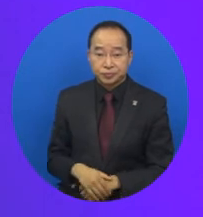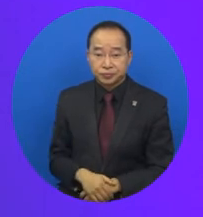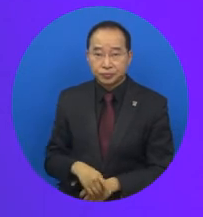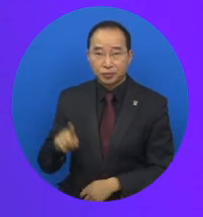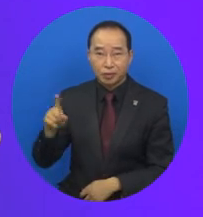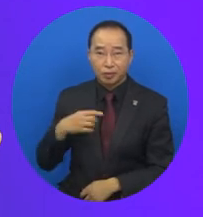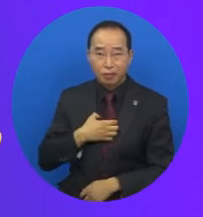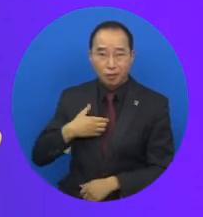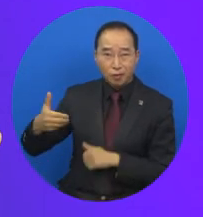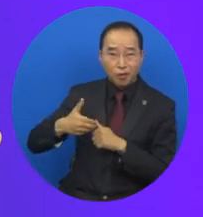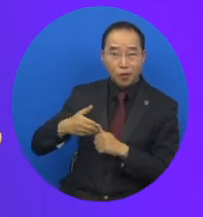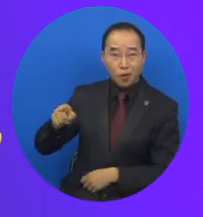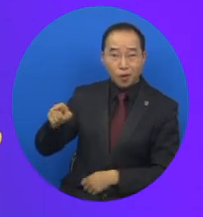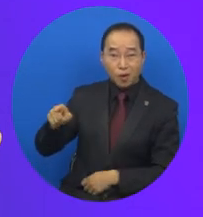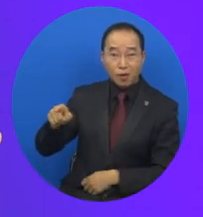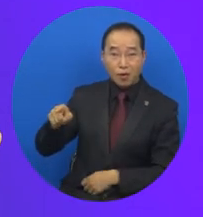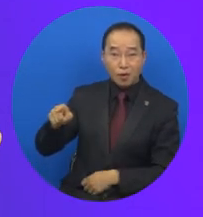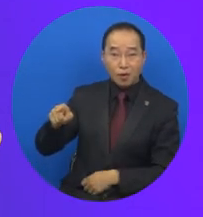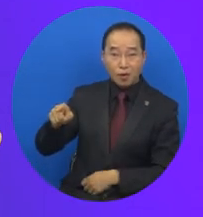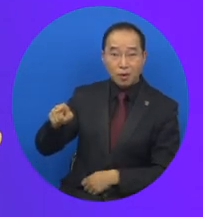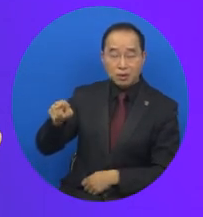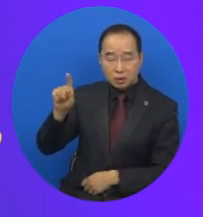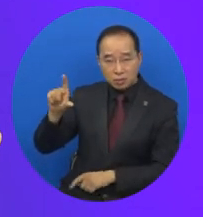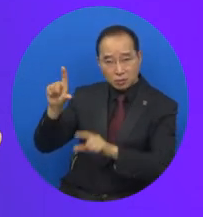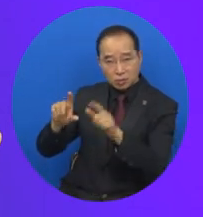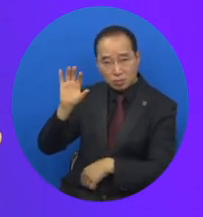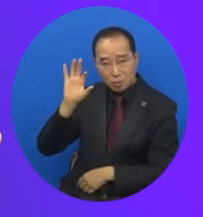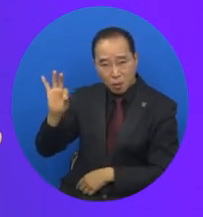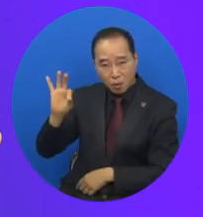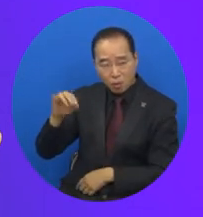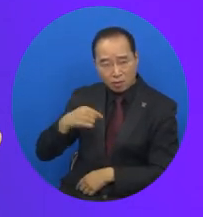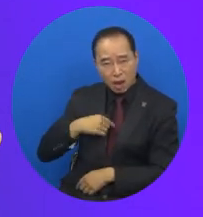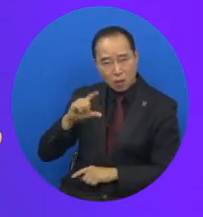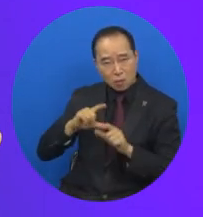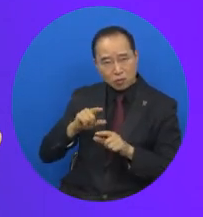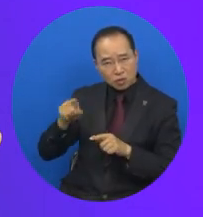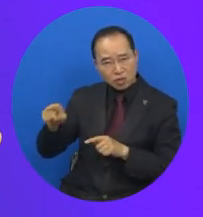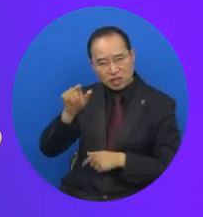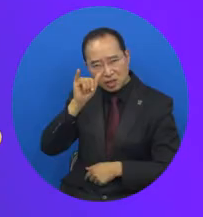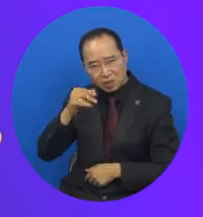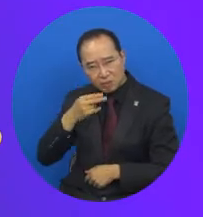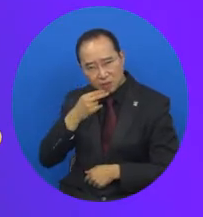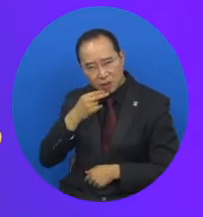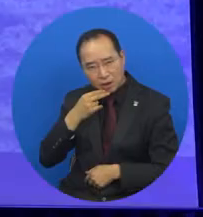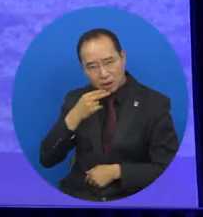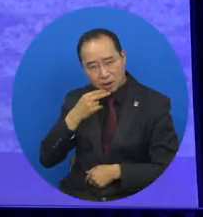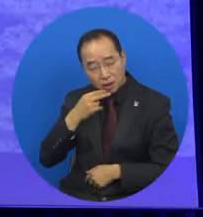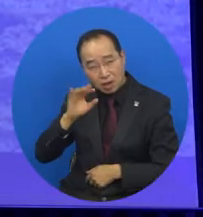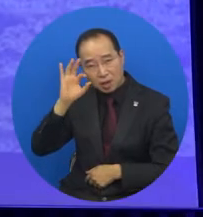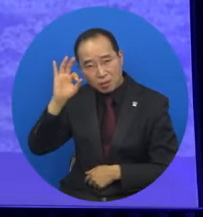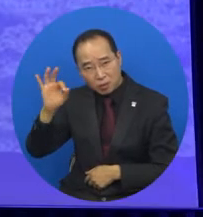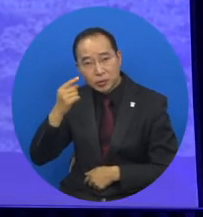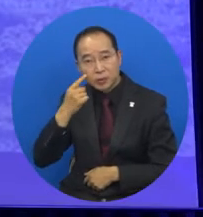힘들게 한다면 그분들을 통해서 자신을 바라보시기를 권유해 드립니다.